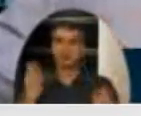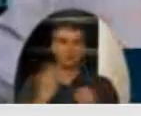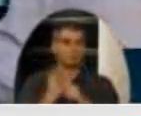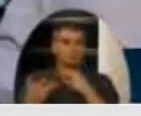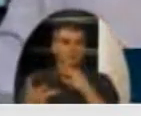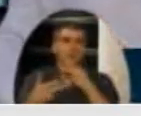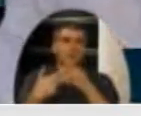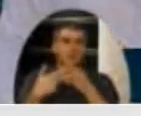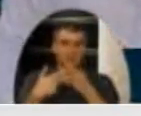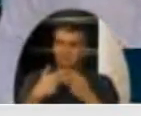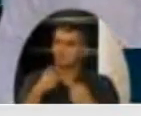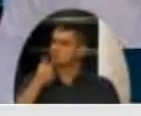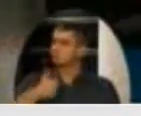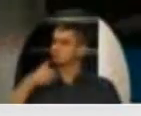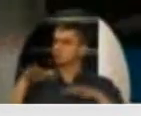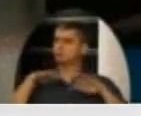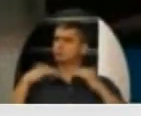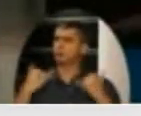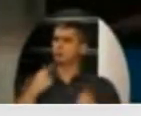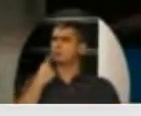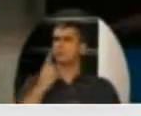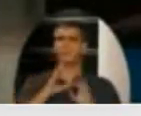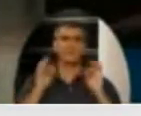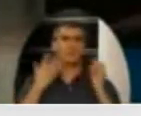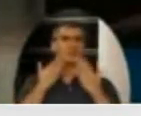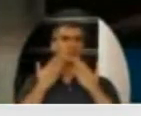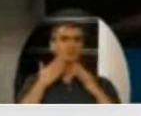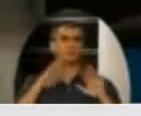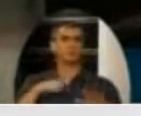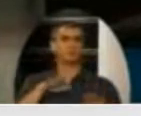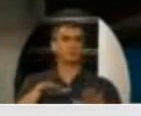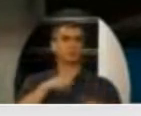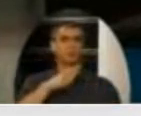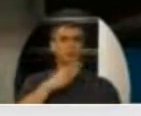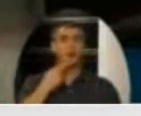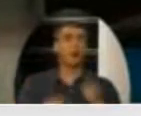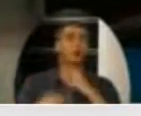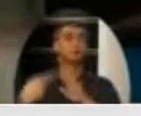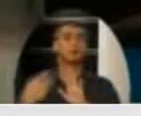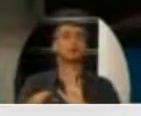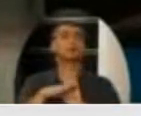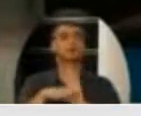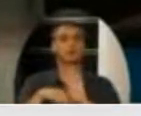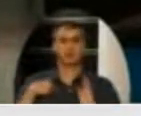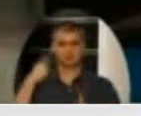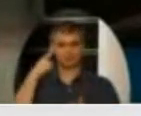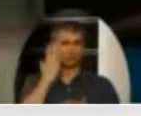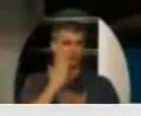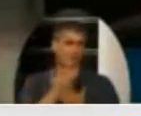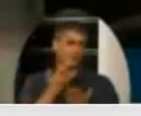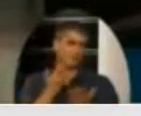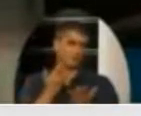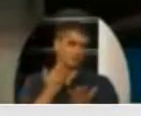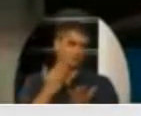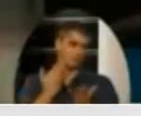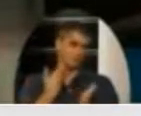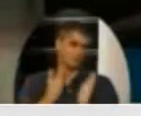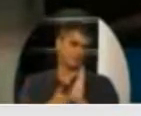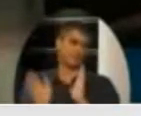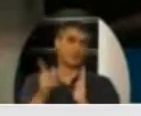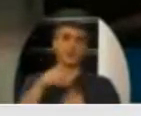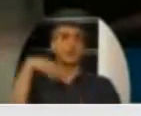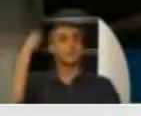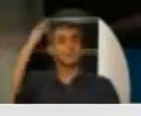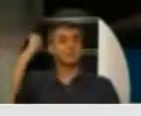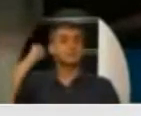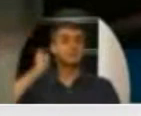להתקרב. אגב, זה שראש הממשלה היום אומר בפתח ישיבת הממשלה, חוזר לאותו תנאי מוקדם שאני חשבתי שהוא כבר חזר בו מהתנאי הזה,